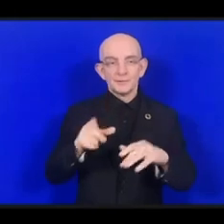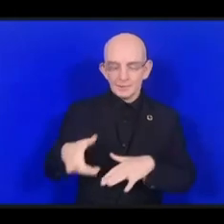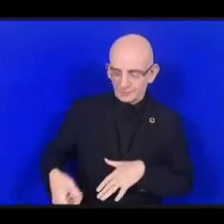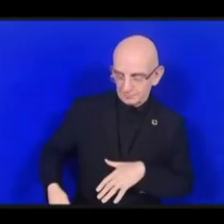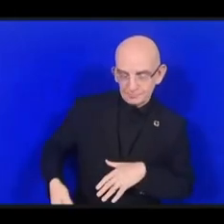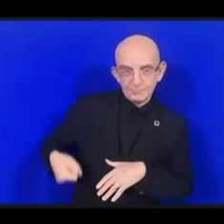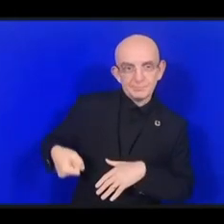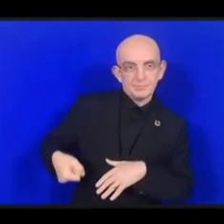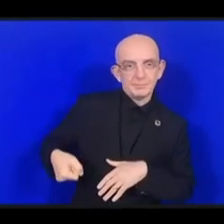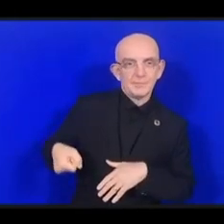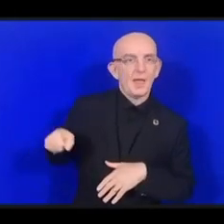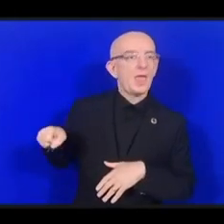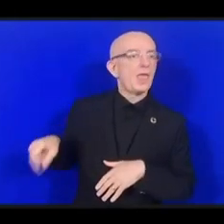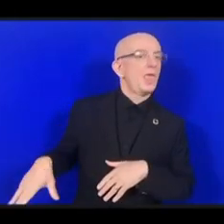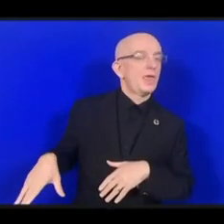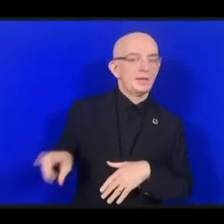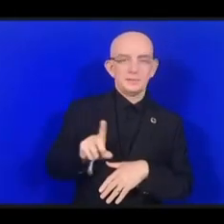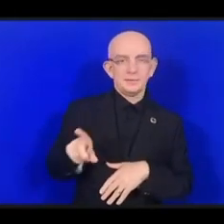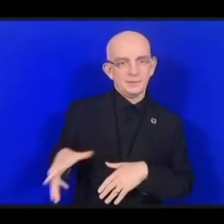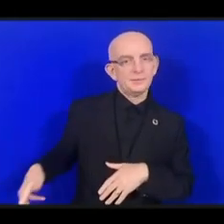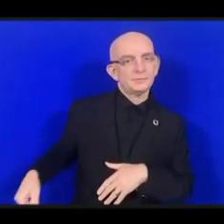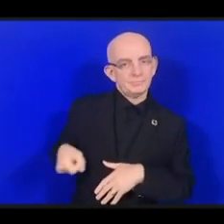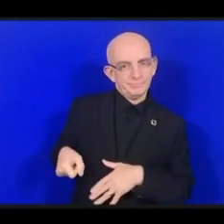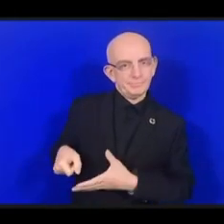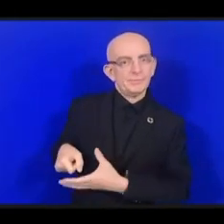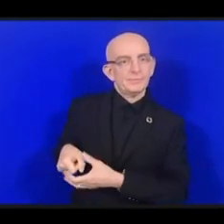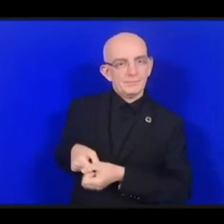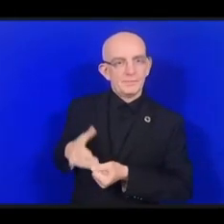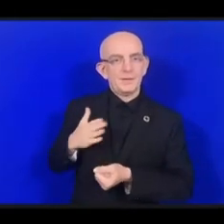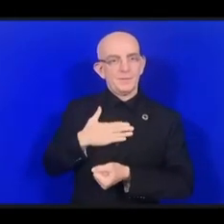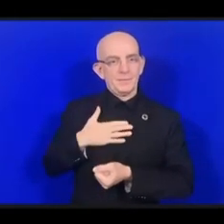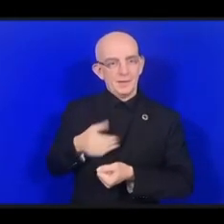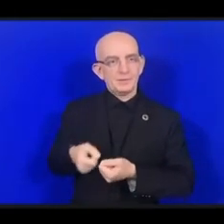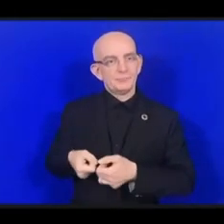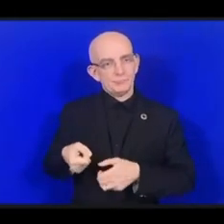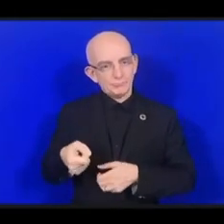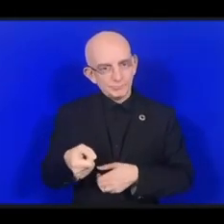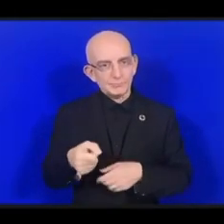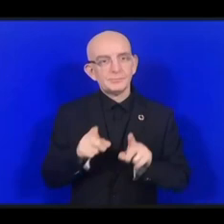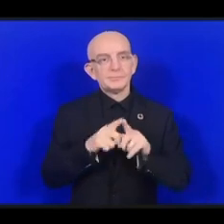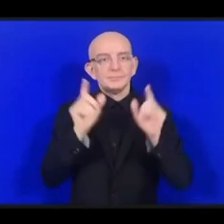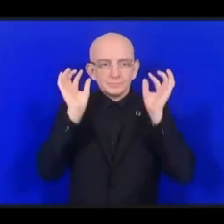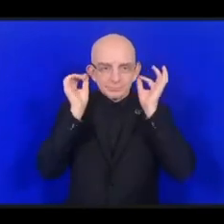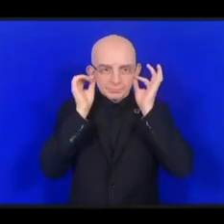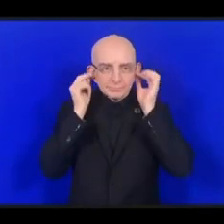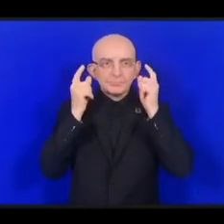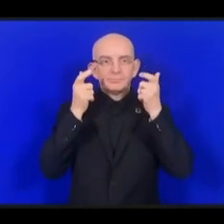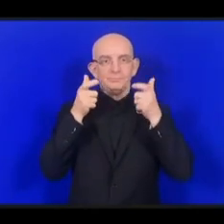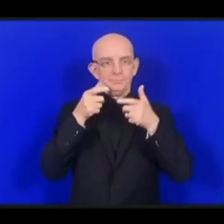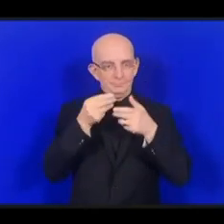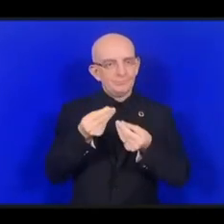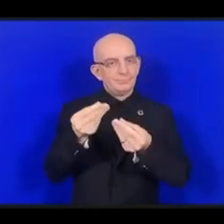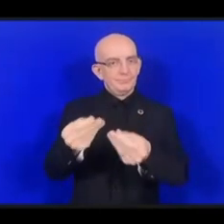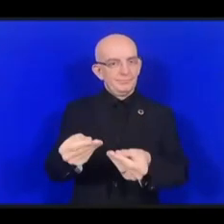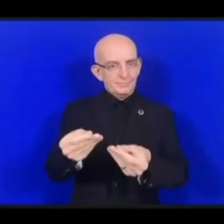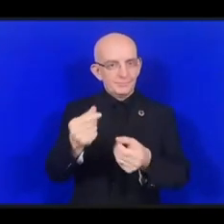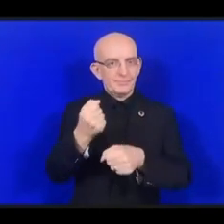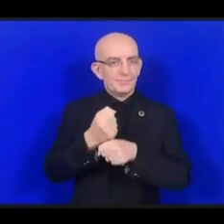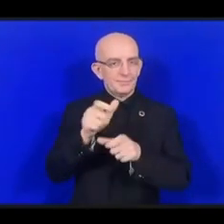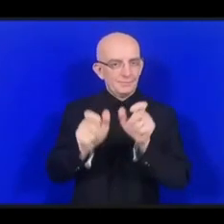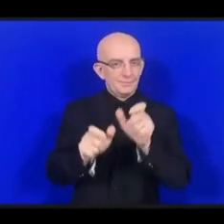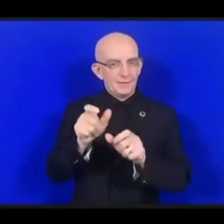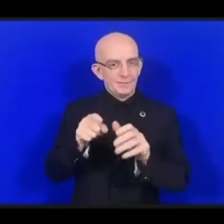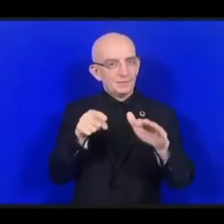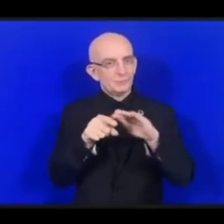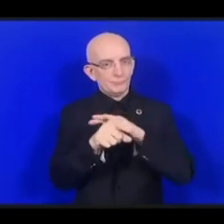西，而且在出门的时候，请不要忘记把同传耳机放在桌子上，